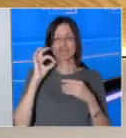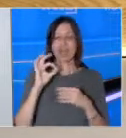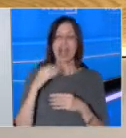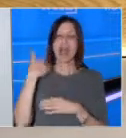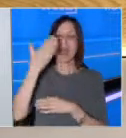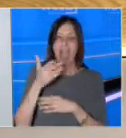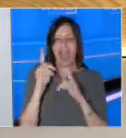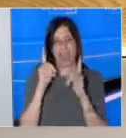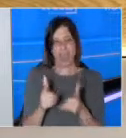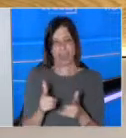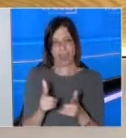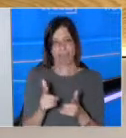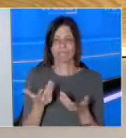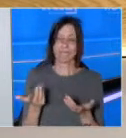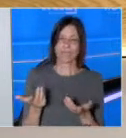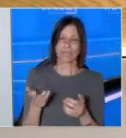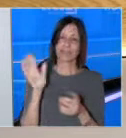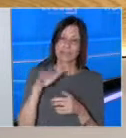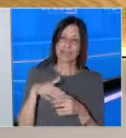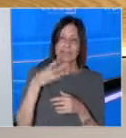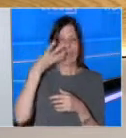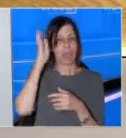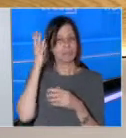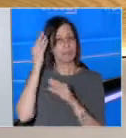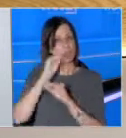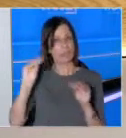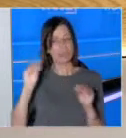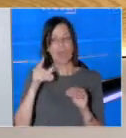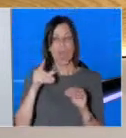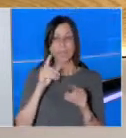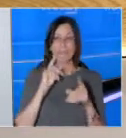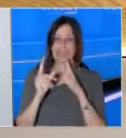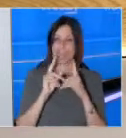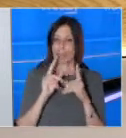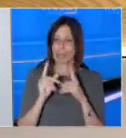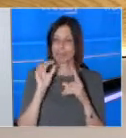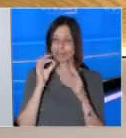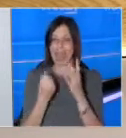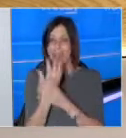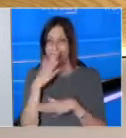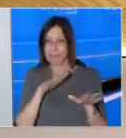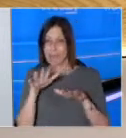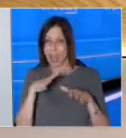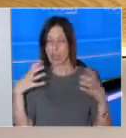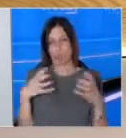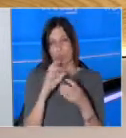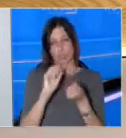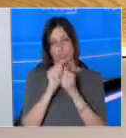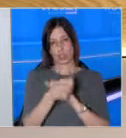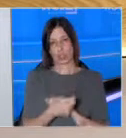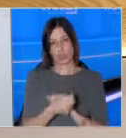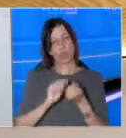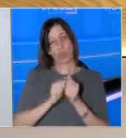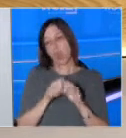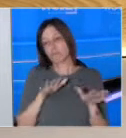הלחימה. ובכל זאת, יאיר לפיד מודיע שמסע ומתן להקמת ממשלת גוש השינוי או